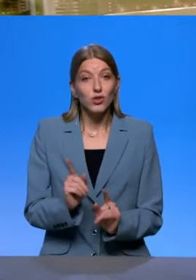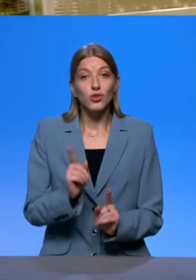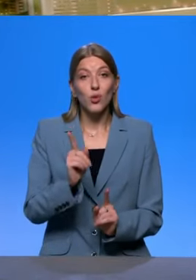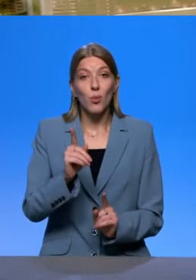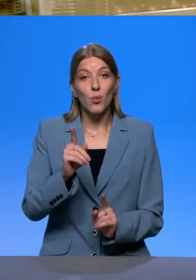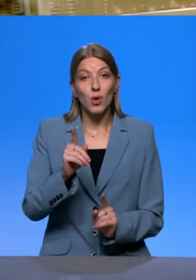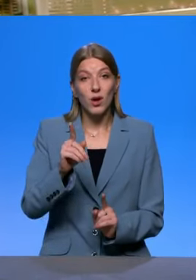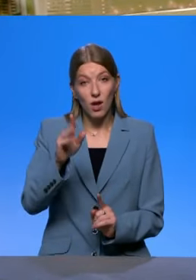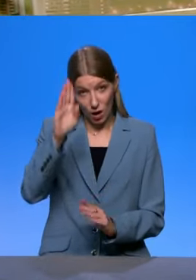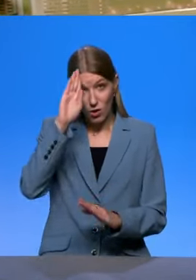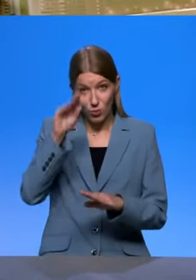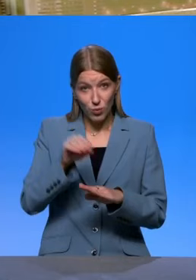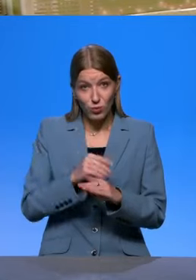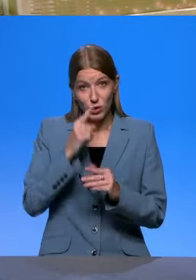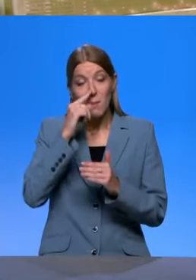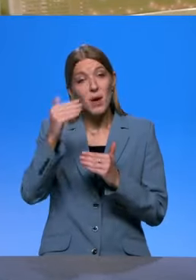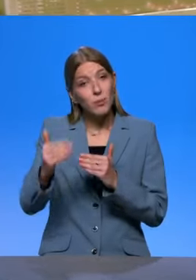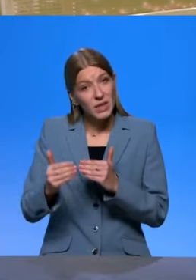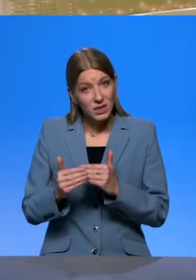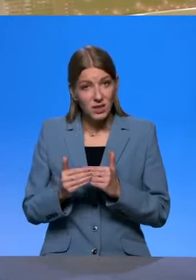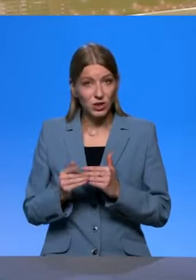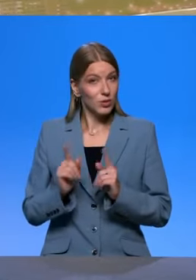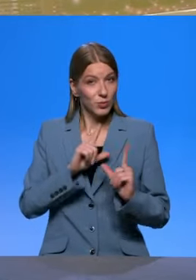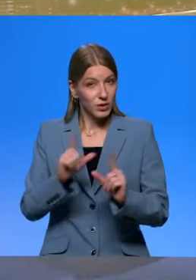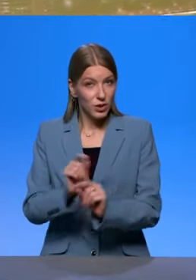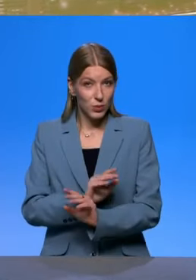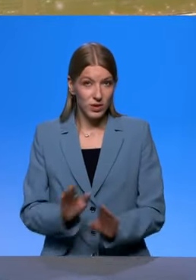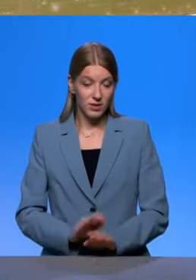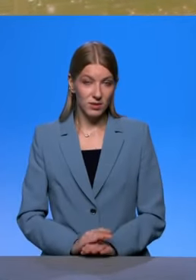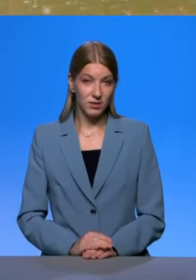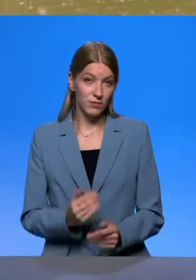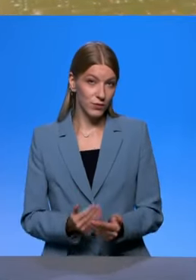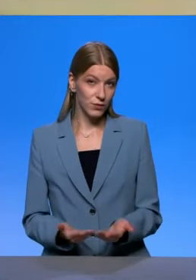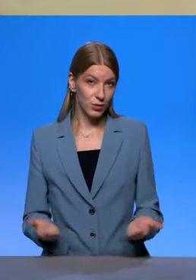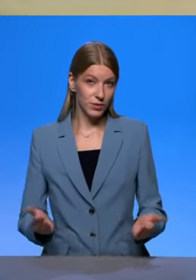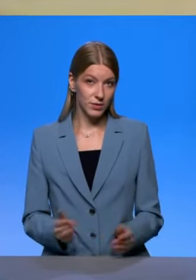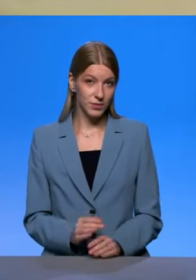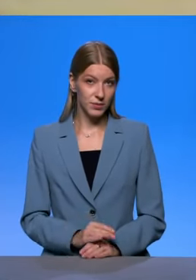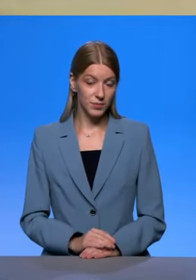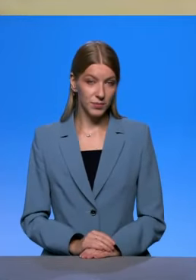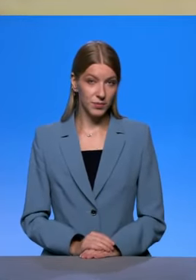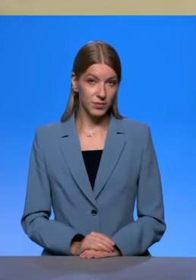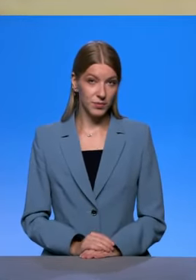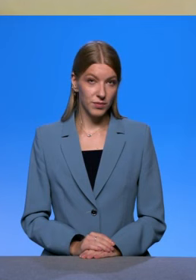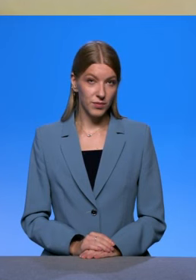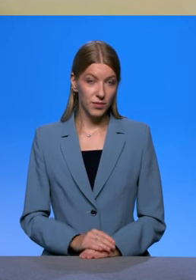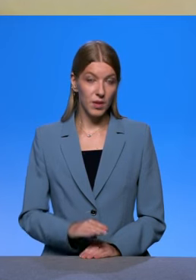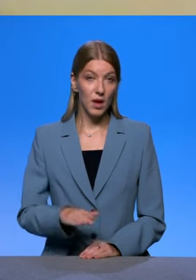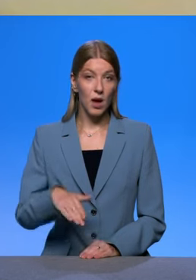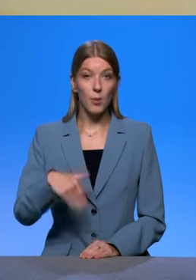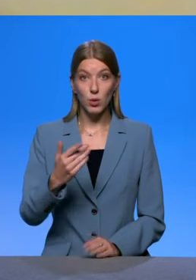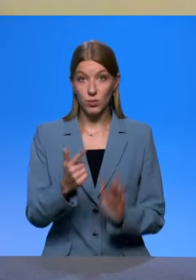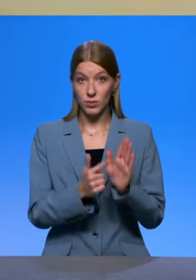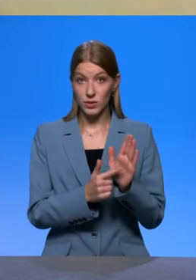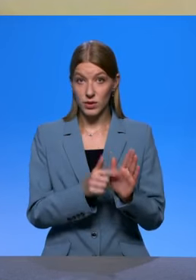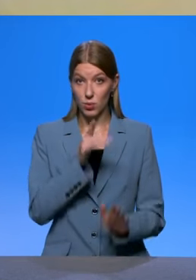не уходил. Так. Вот. А лет 7 тому назад,